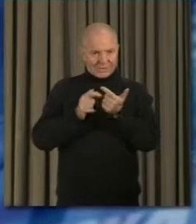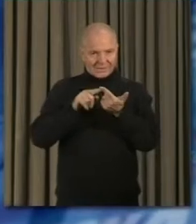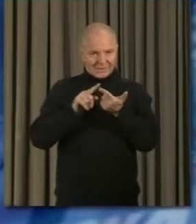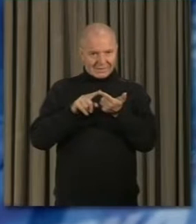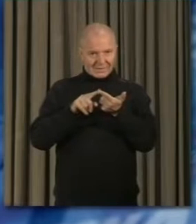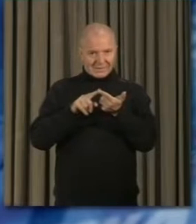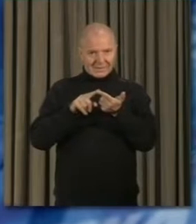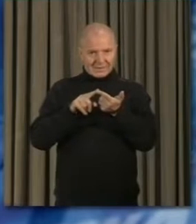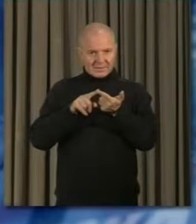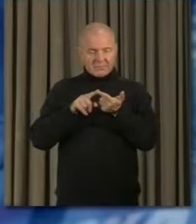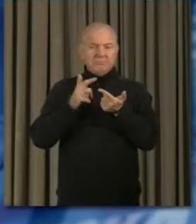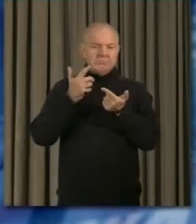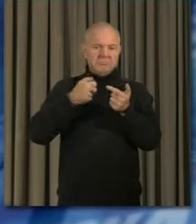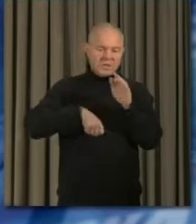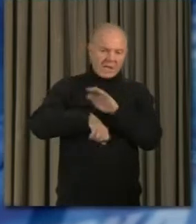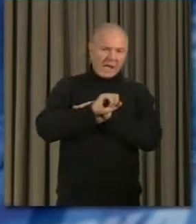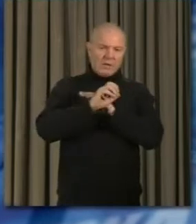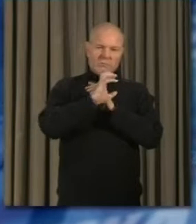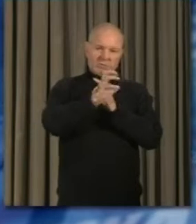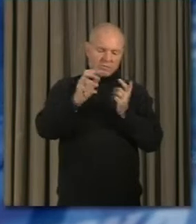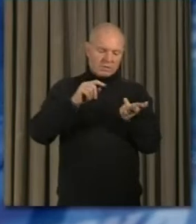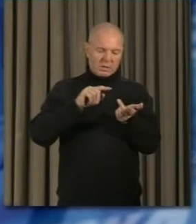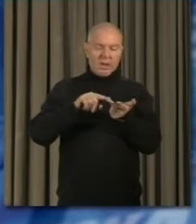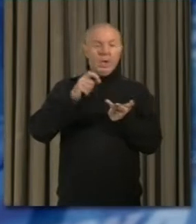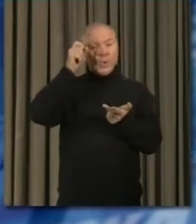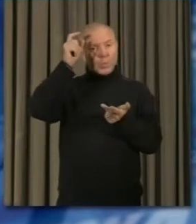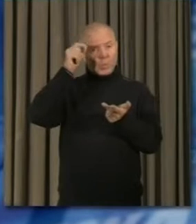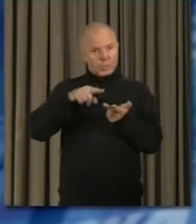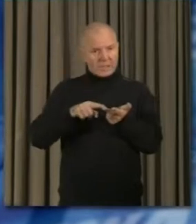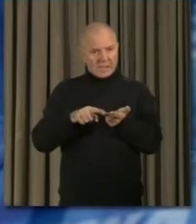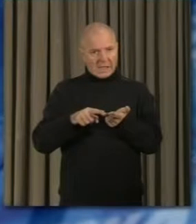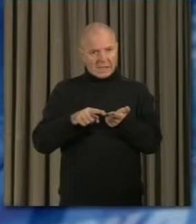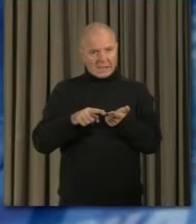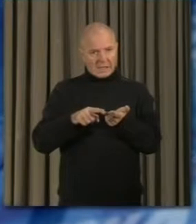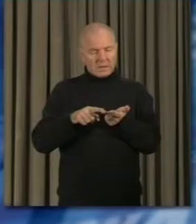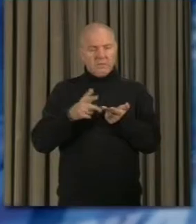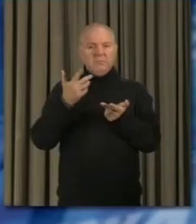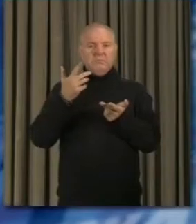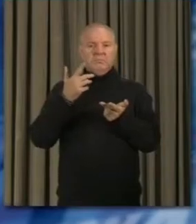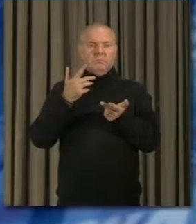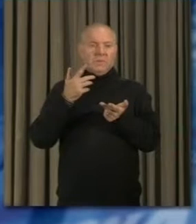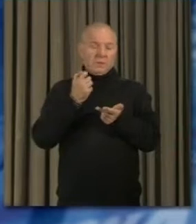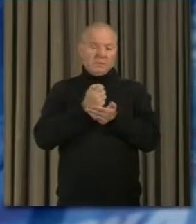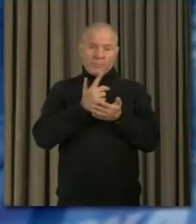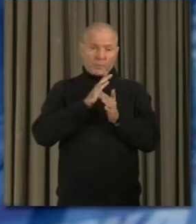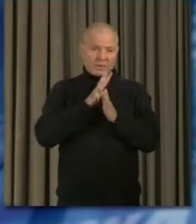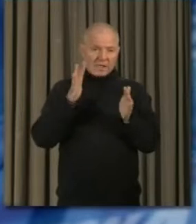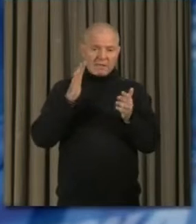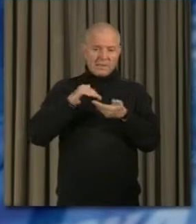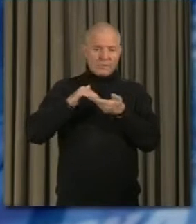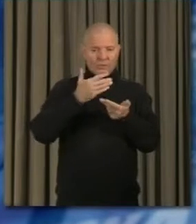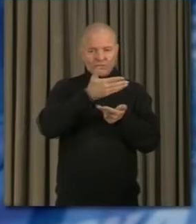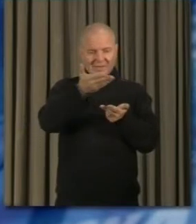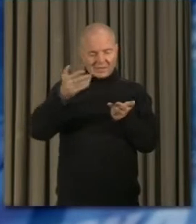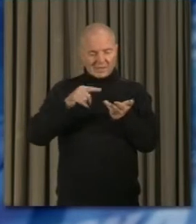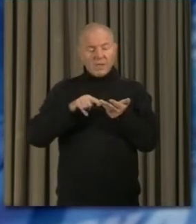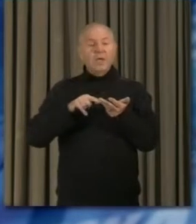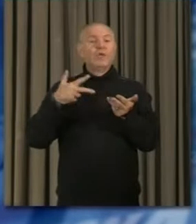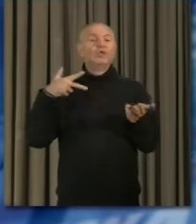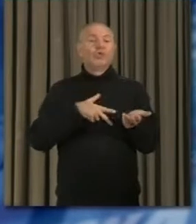visto prima del calcio dello sport eccetera culturali che la cultura è la BC di qualsiasi società e